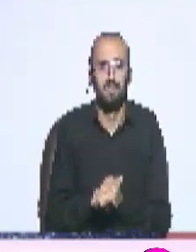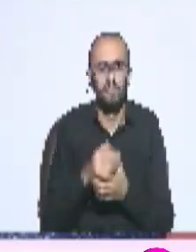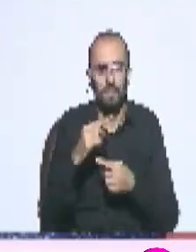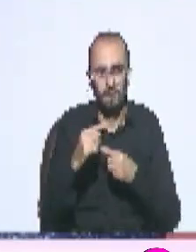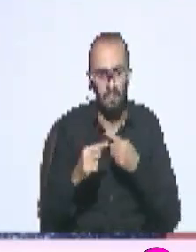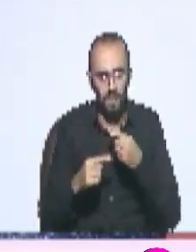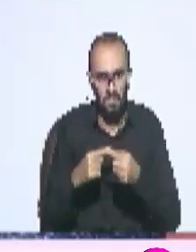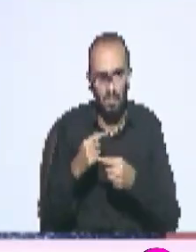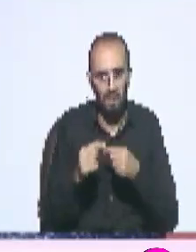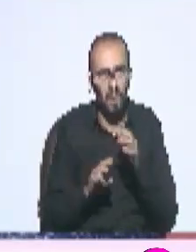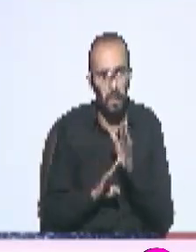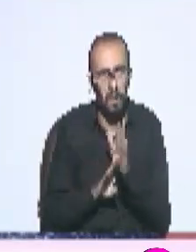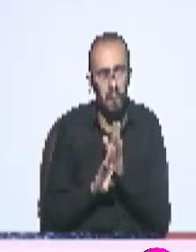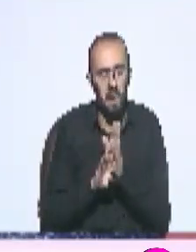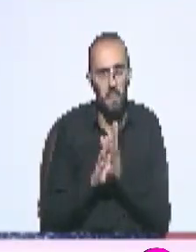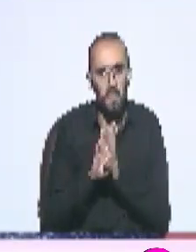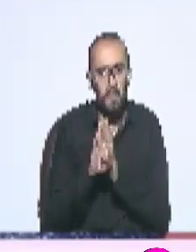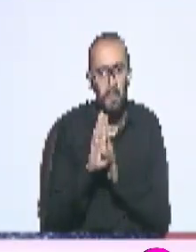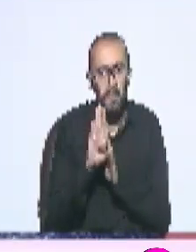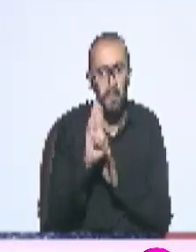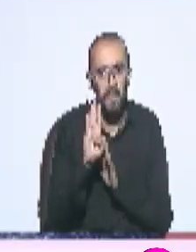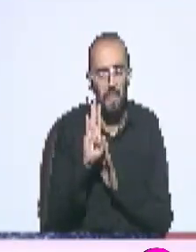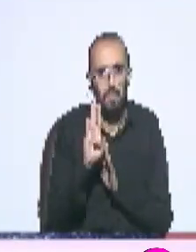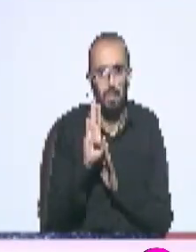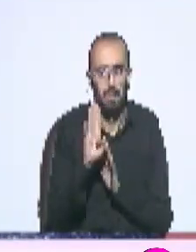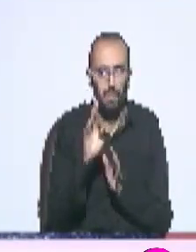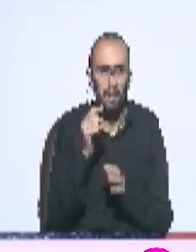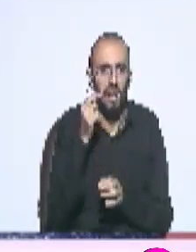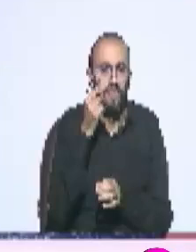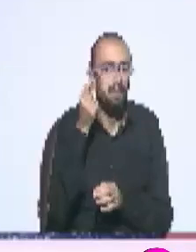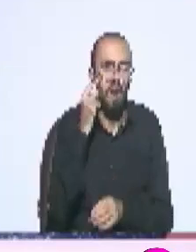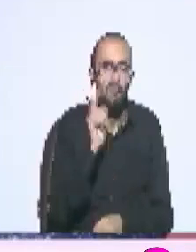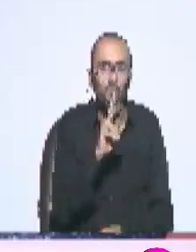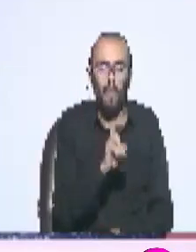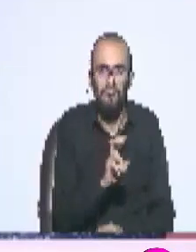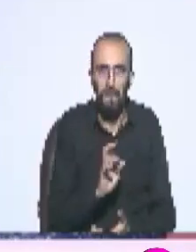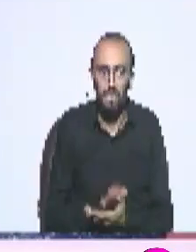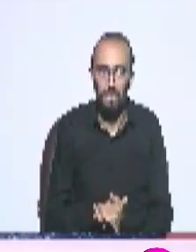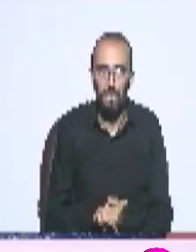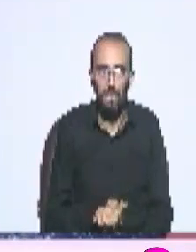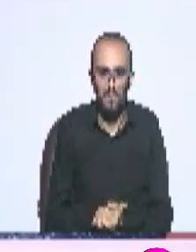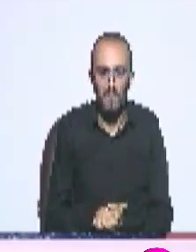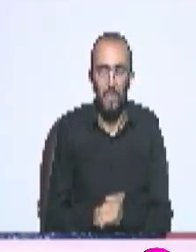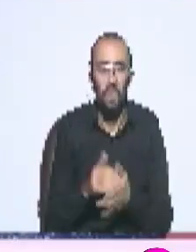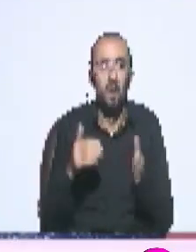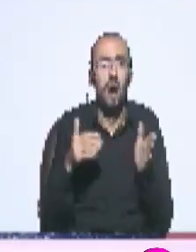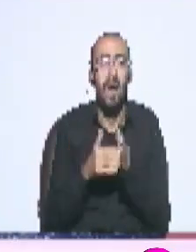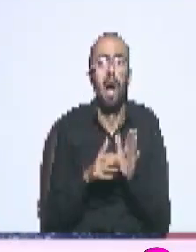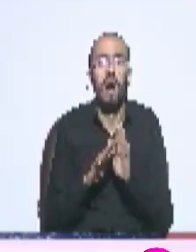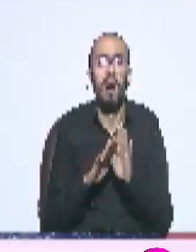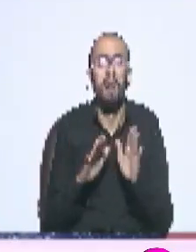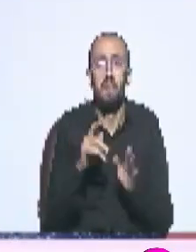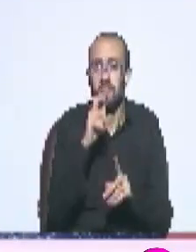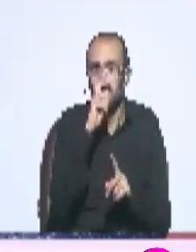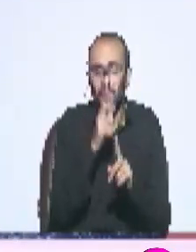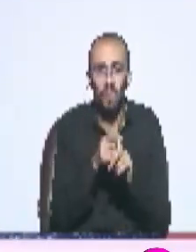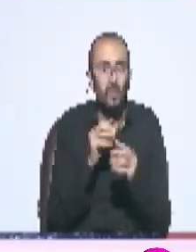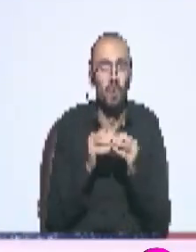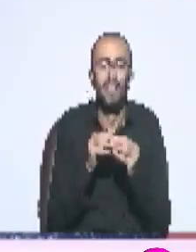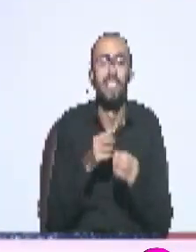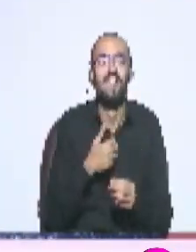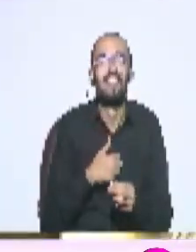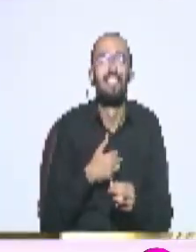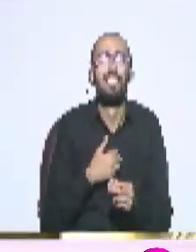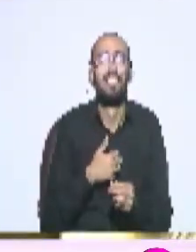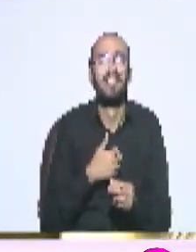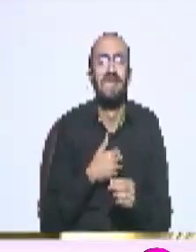بنكبر كمان فيها زي ما الجسد بيكبر لوحده وماحدش بيعرف يوقفه ايو واخيرا اللي دايما مظلومه هي النفس